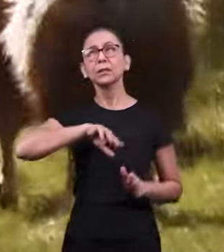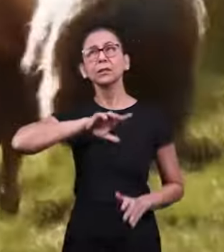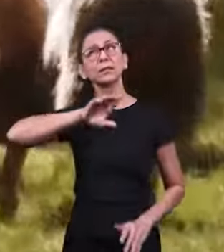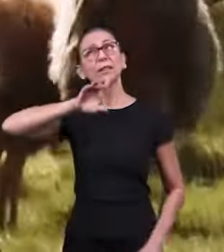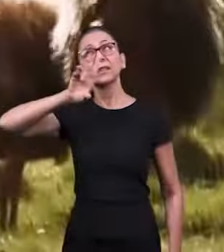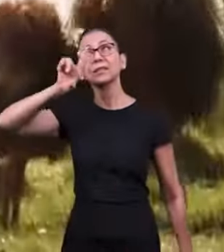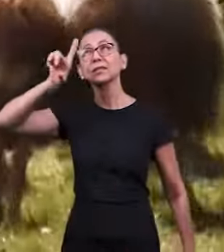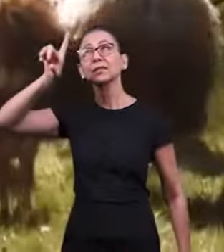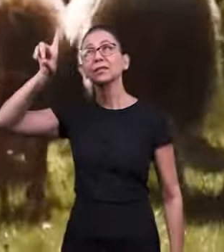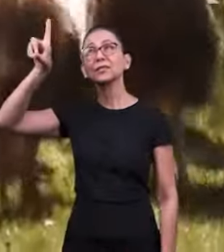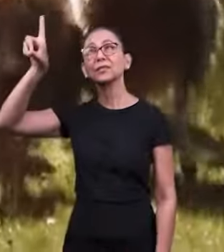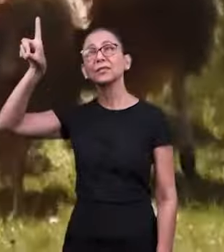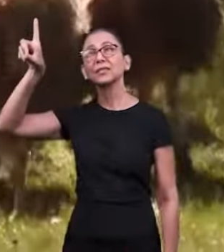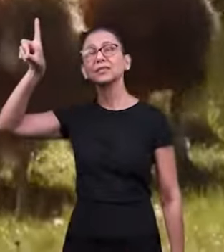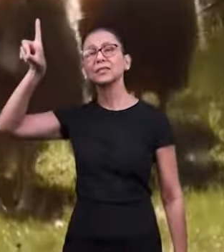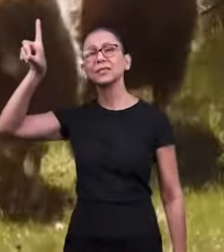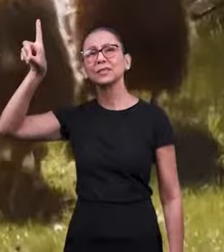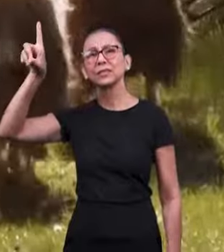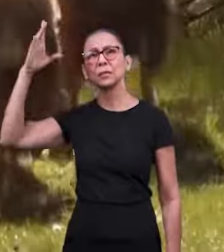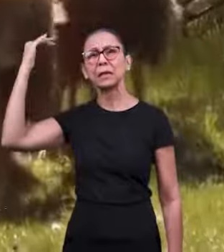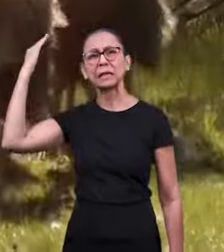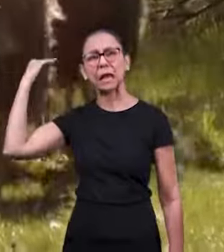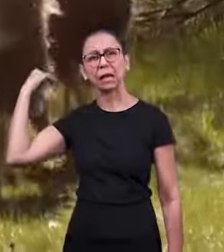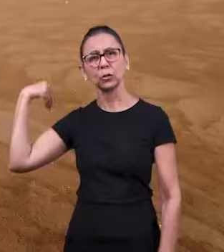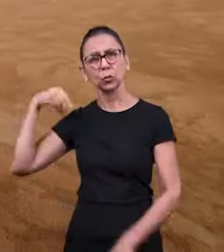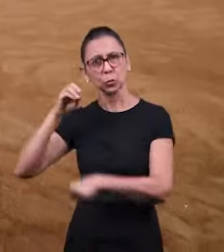Бог, который заботился о тебе вчера,